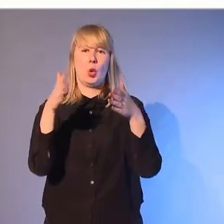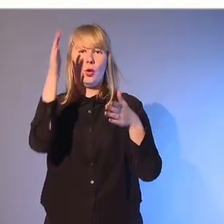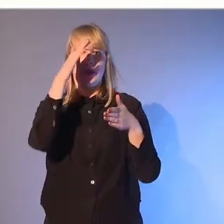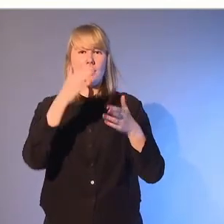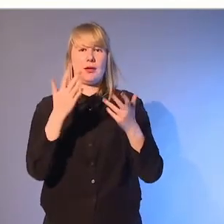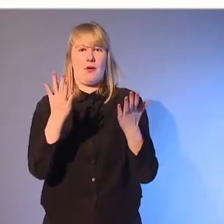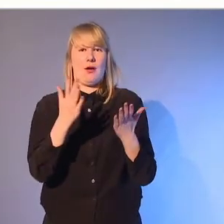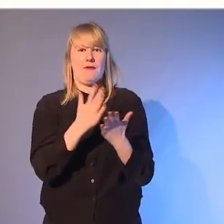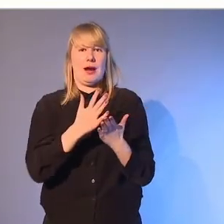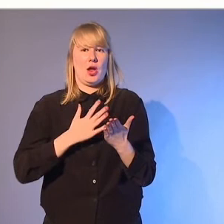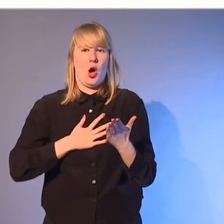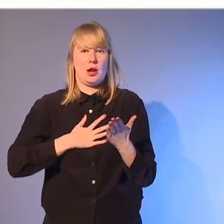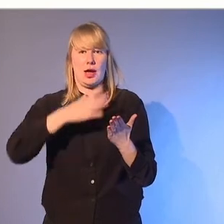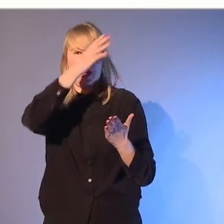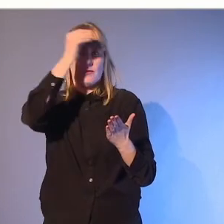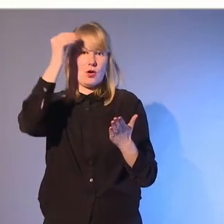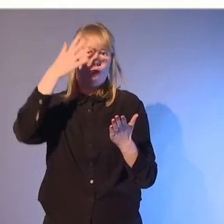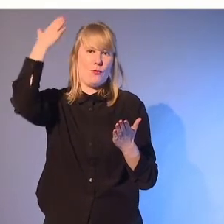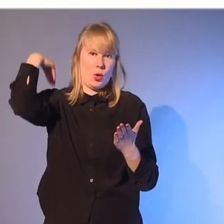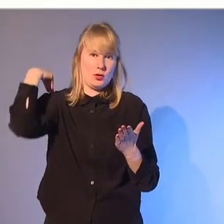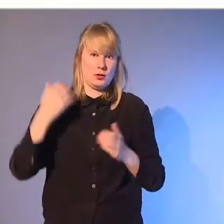det man har gjort før.